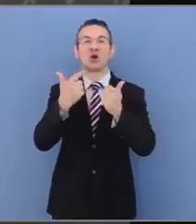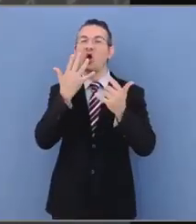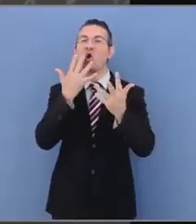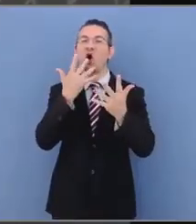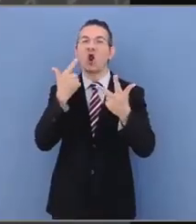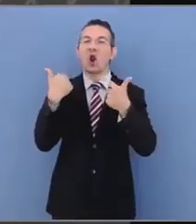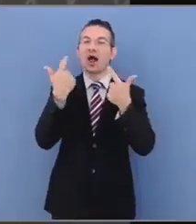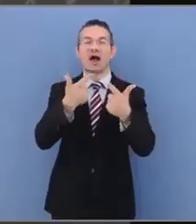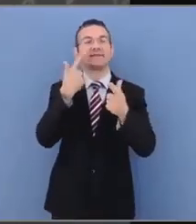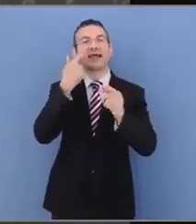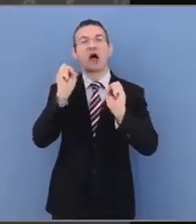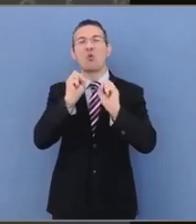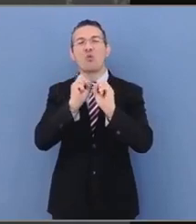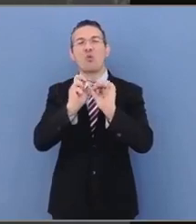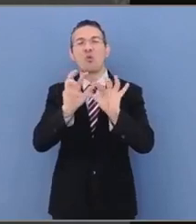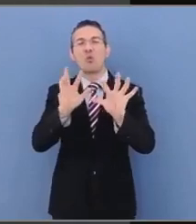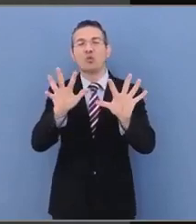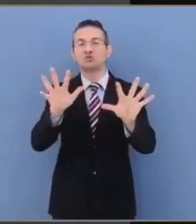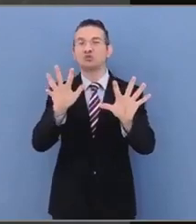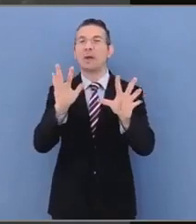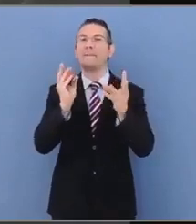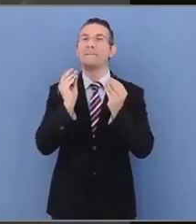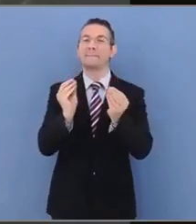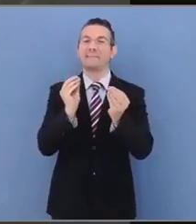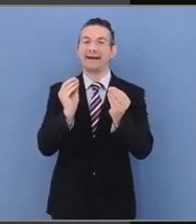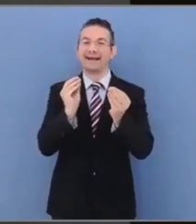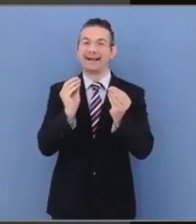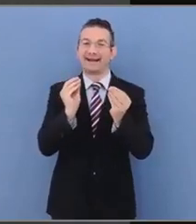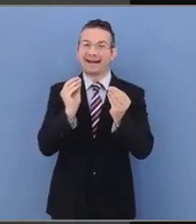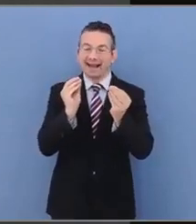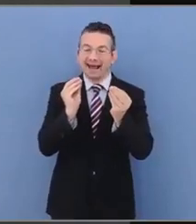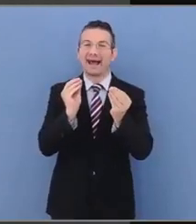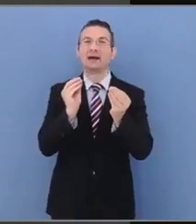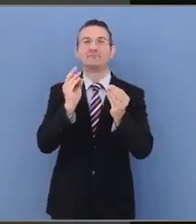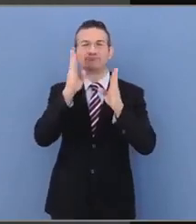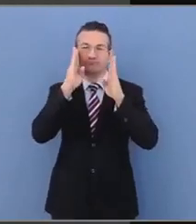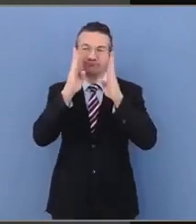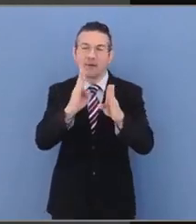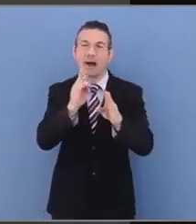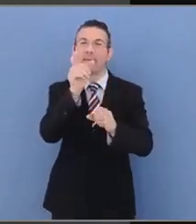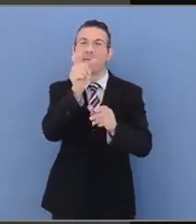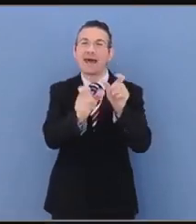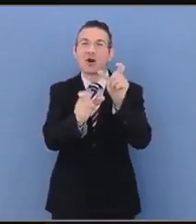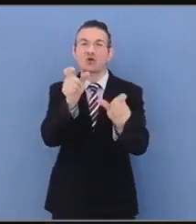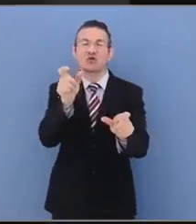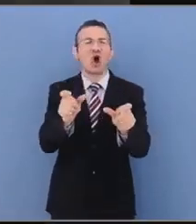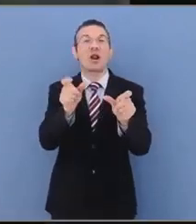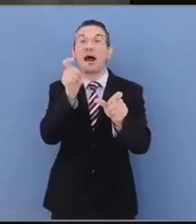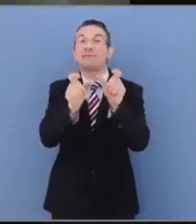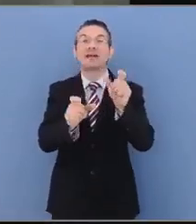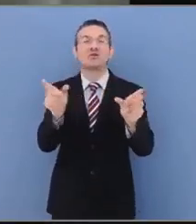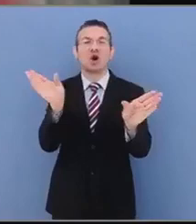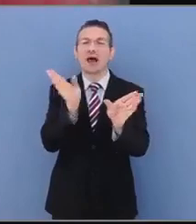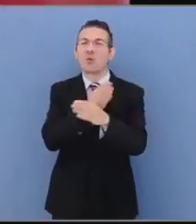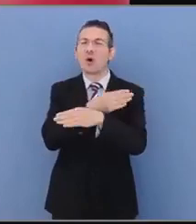luce, perché ci sia un'attenzione alla persona, a qualunque persona.